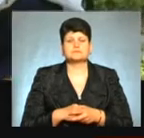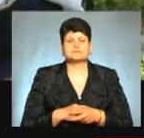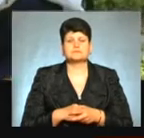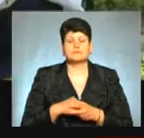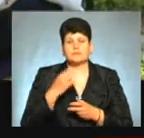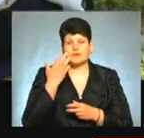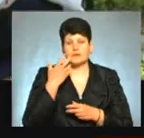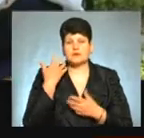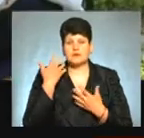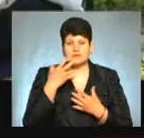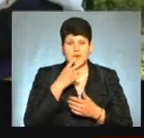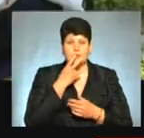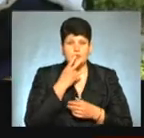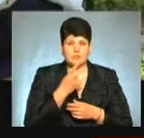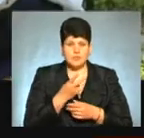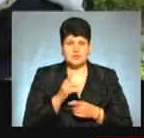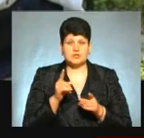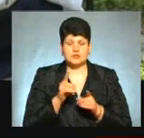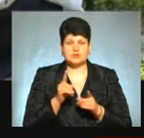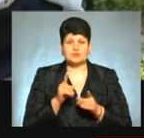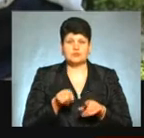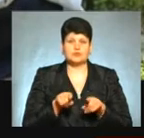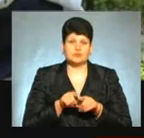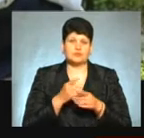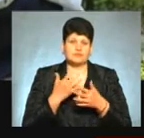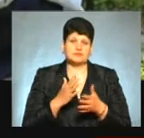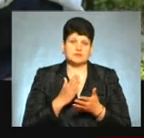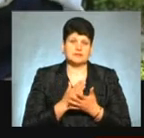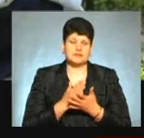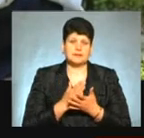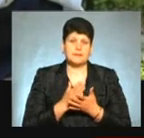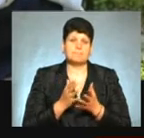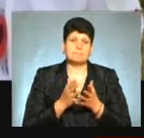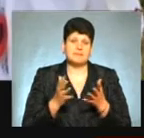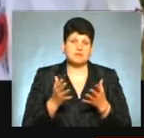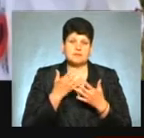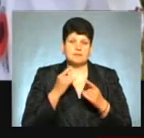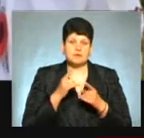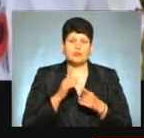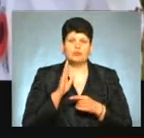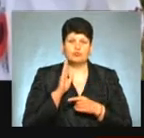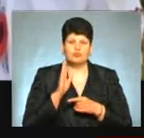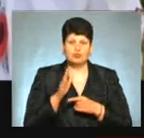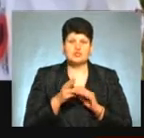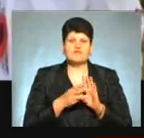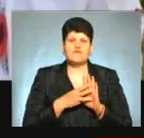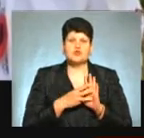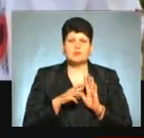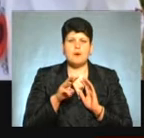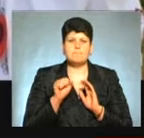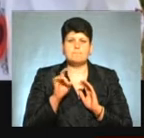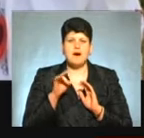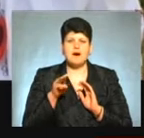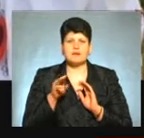Тоді, коли вже вони побачили, що то вже є, більше нема що. Така будеш 8